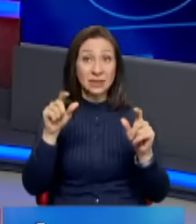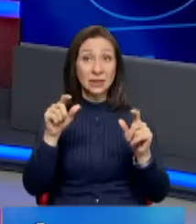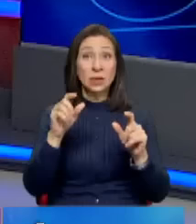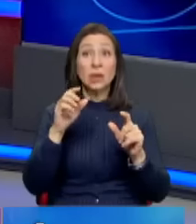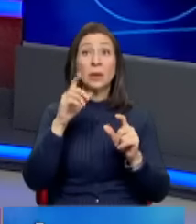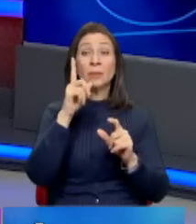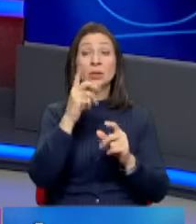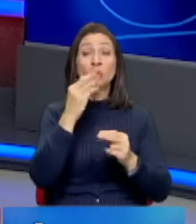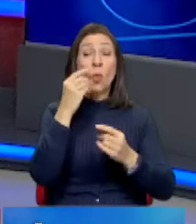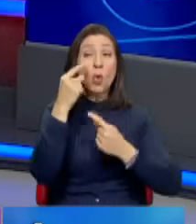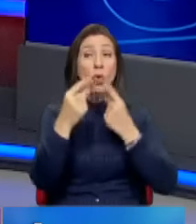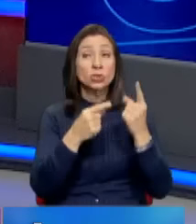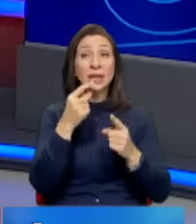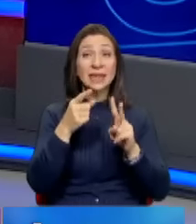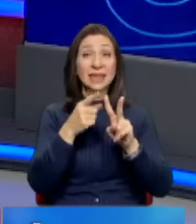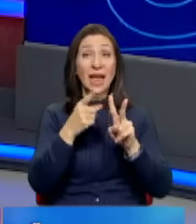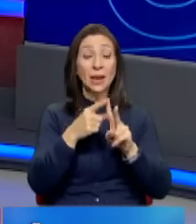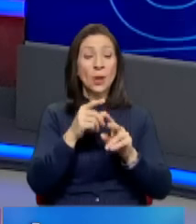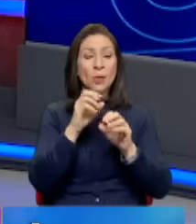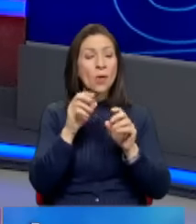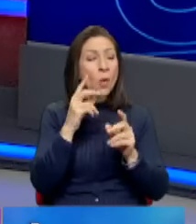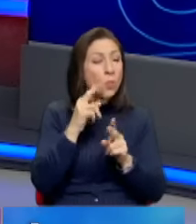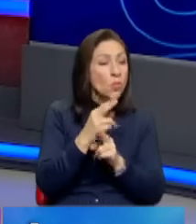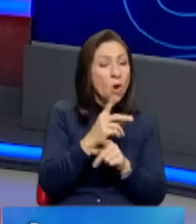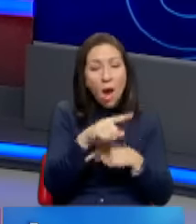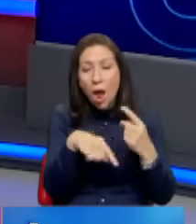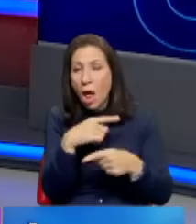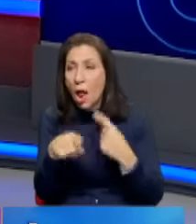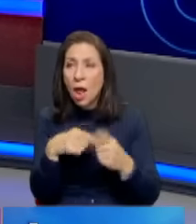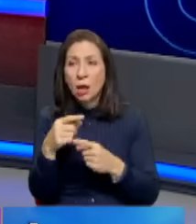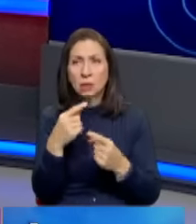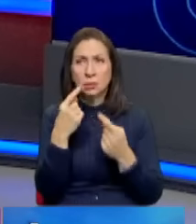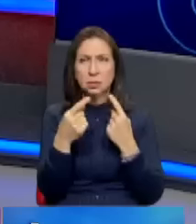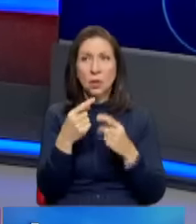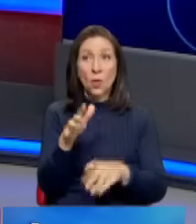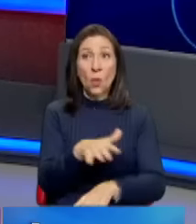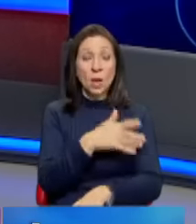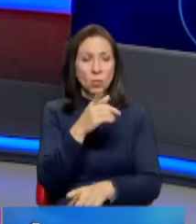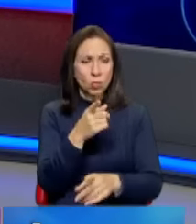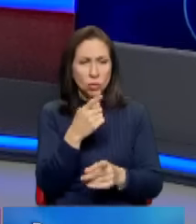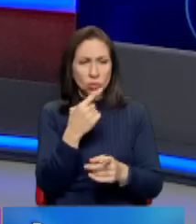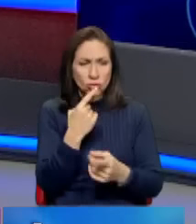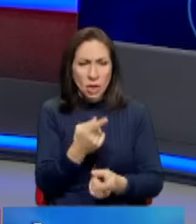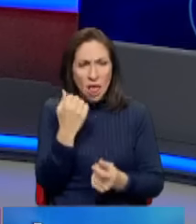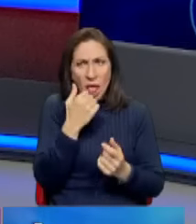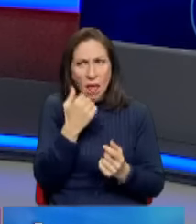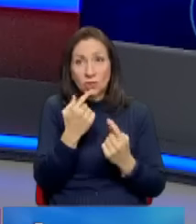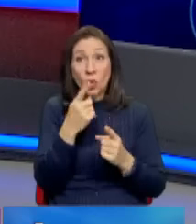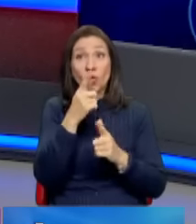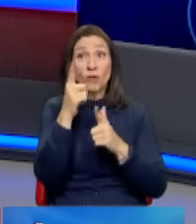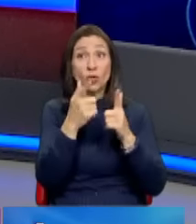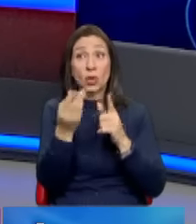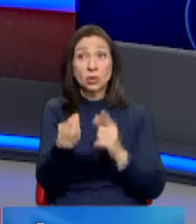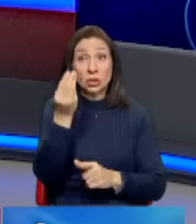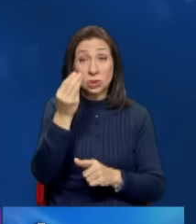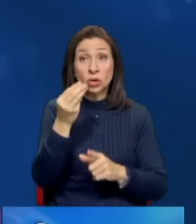çokça konuşulan bir iddia vardı. Narin üfürükçüyle birlikte arandı iddiası. Valilik bu iddiayı yalanlamıştı. Şimdi onun görüntüleri